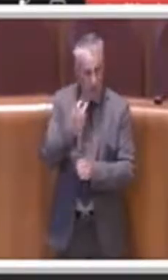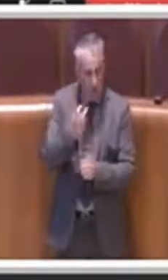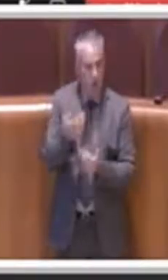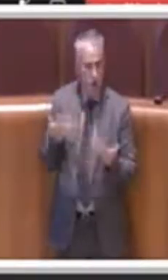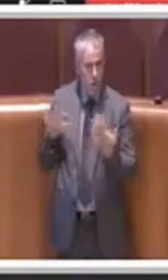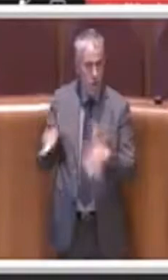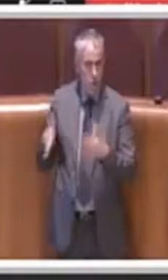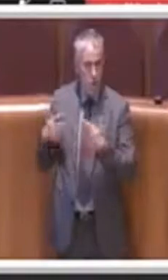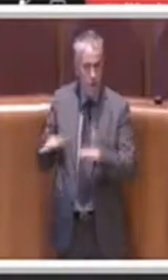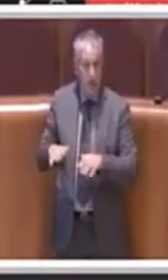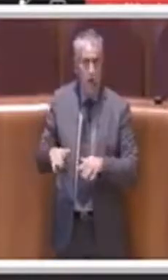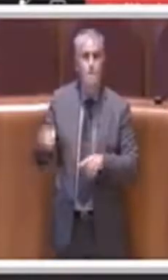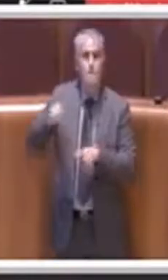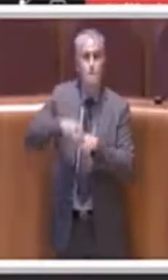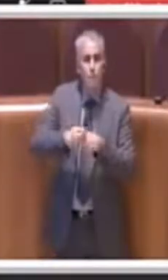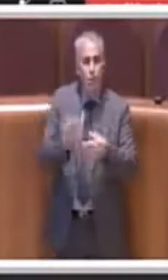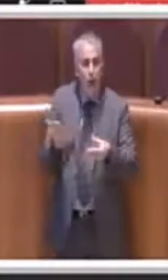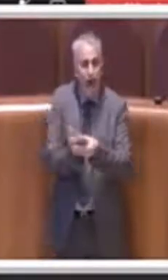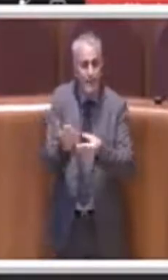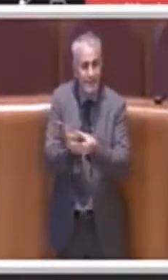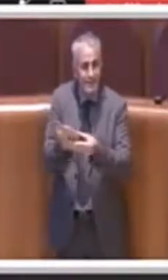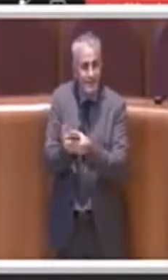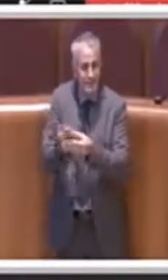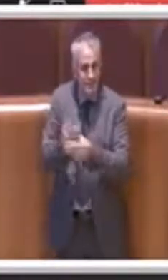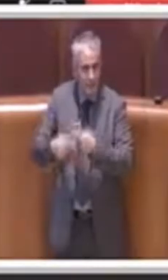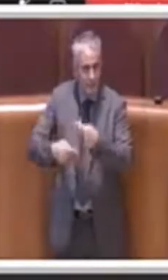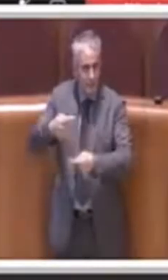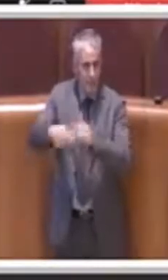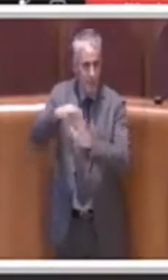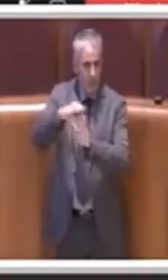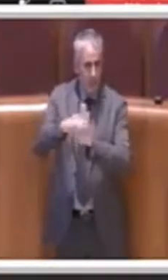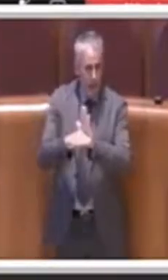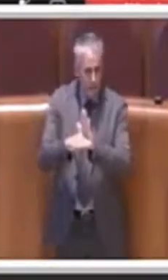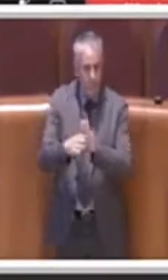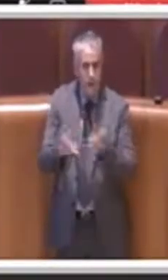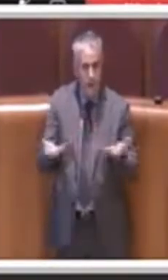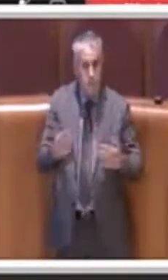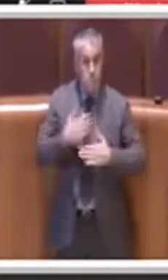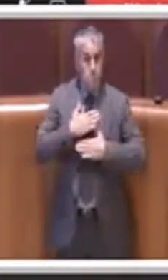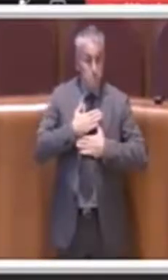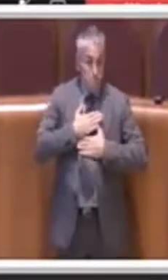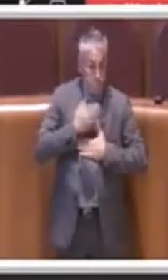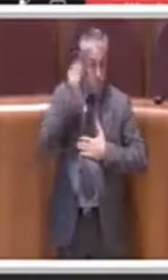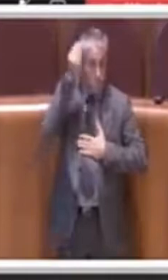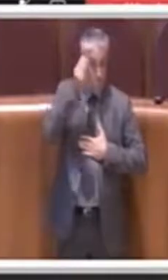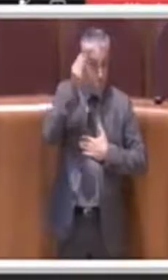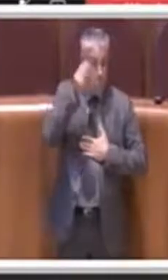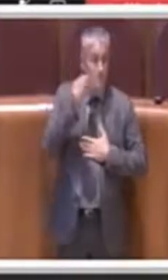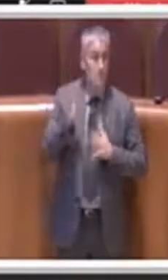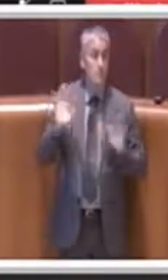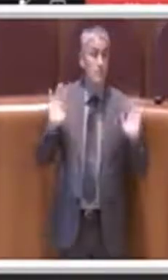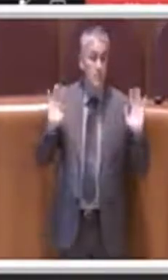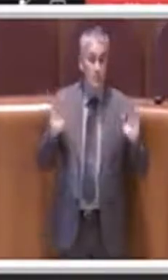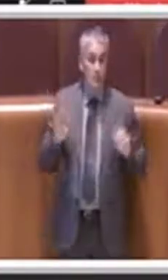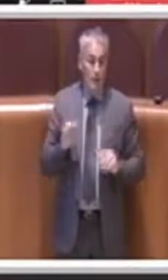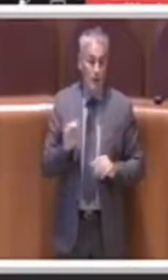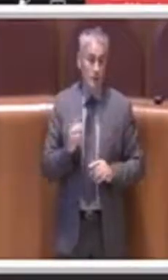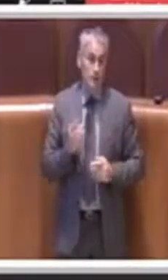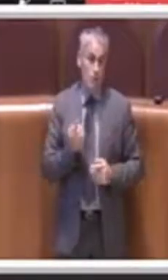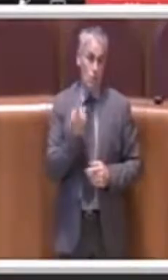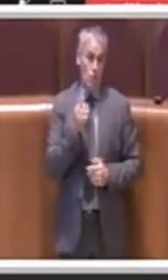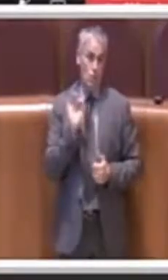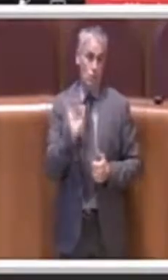e ovviamente tutti quegli atti successivi di programmazione economica. Quindi, da questo punto di vista, mi pare che un elemento